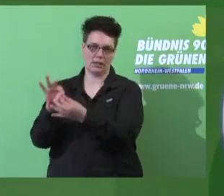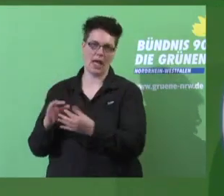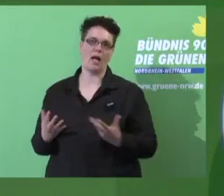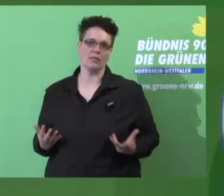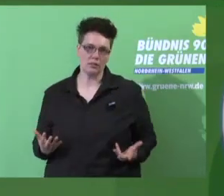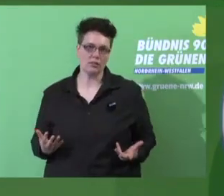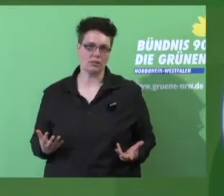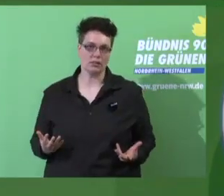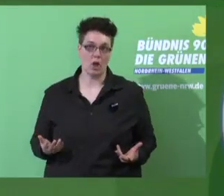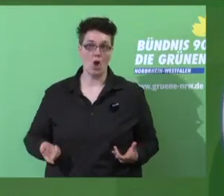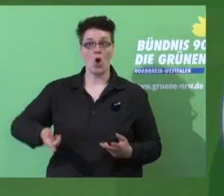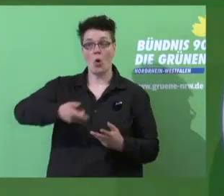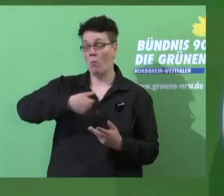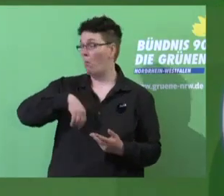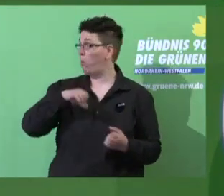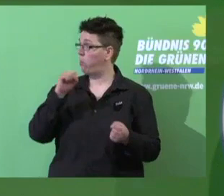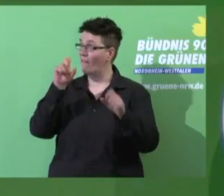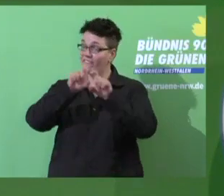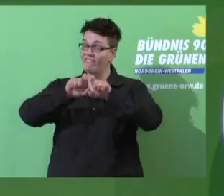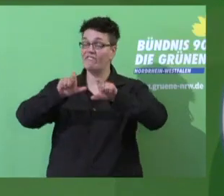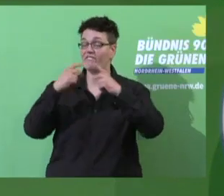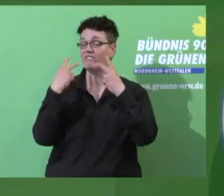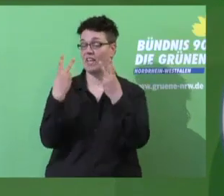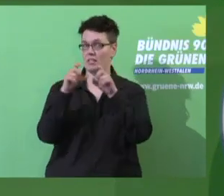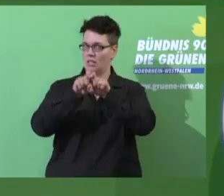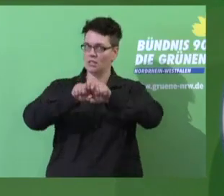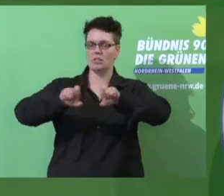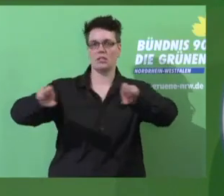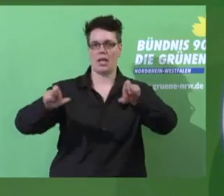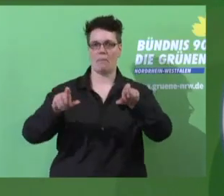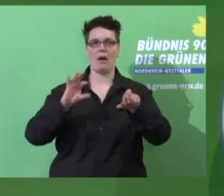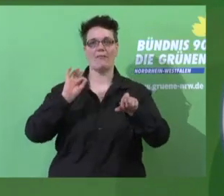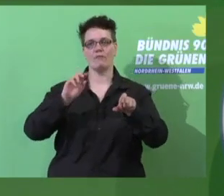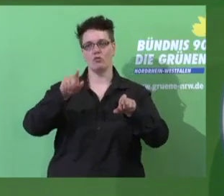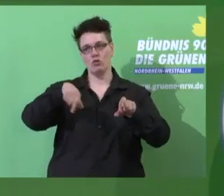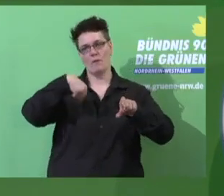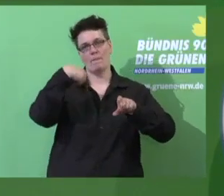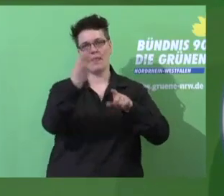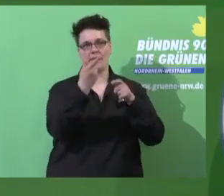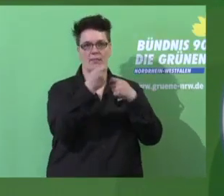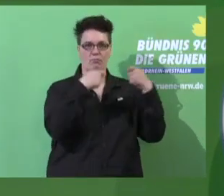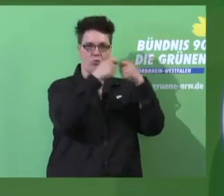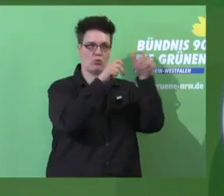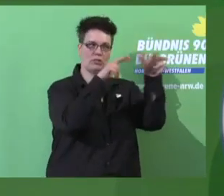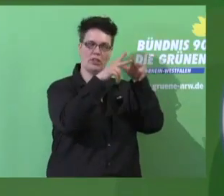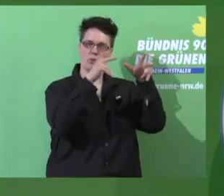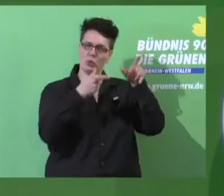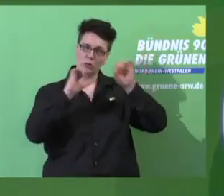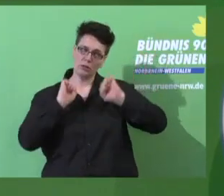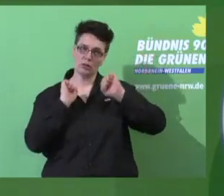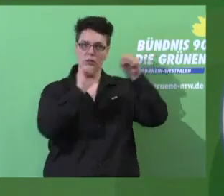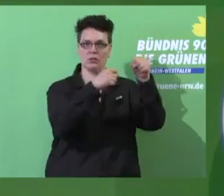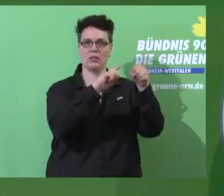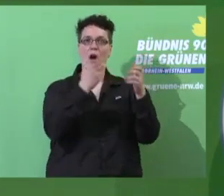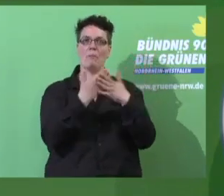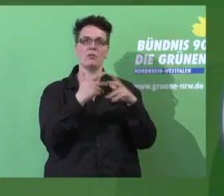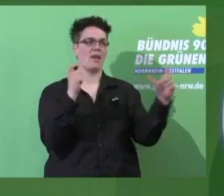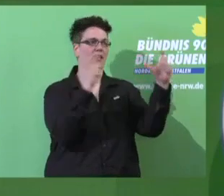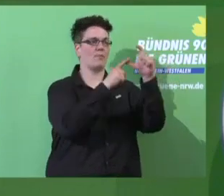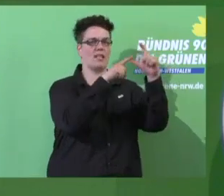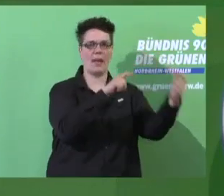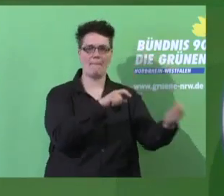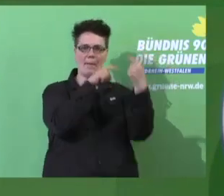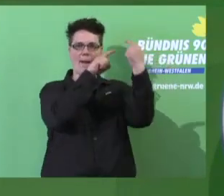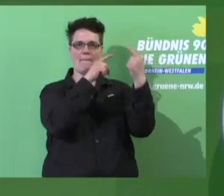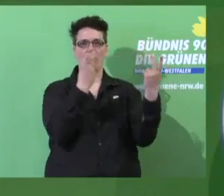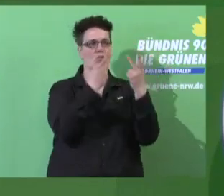nicht nur symbolisches Thema, das wir in der nächsten Legislatur durchsetzen müssen, auch gegen die SPD, auch gegen alle anderen, die im